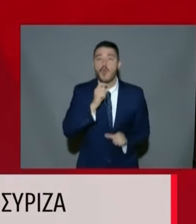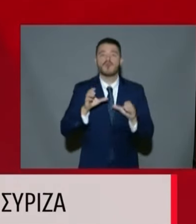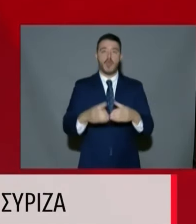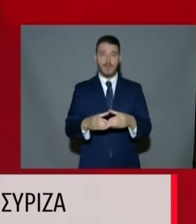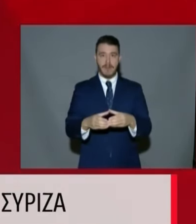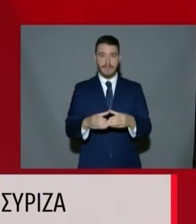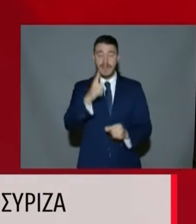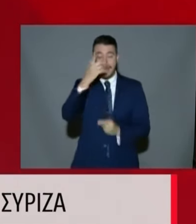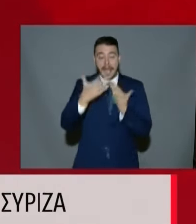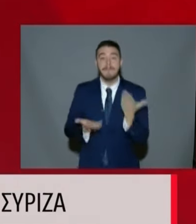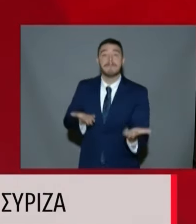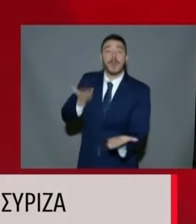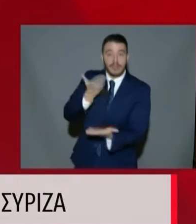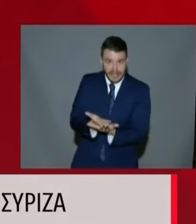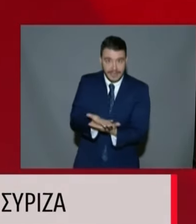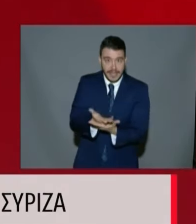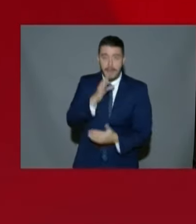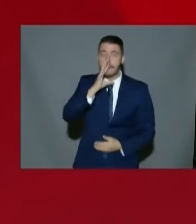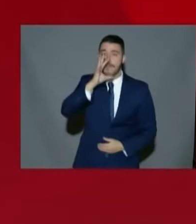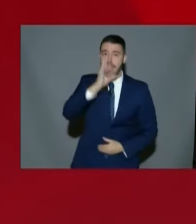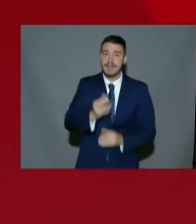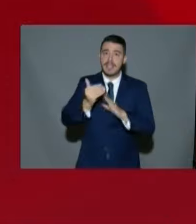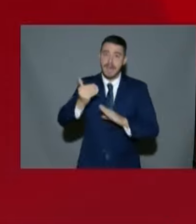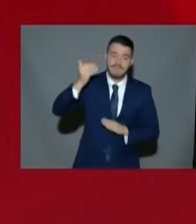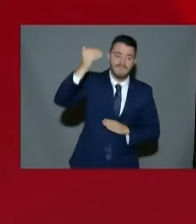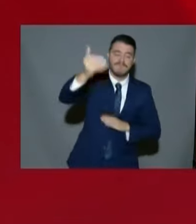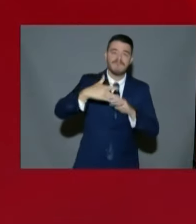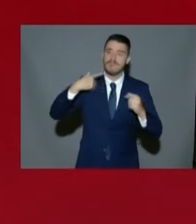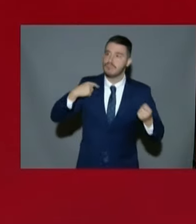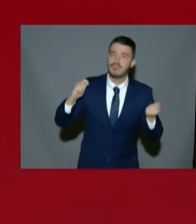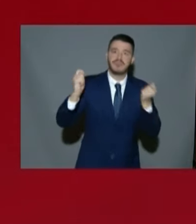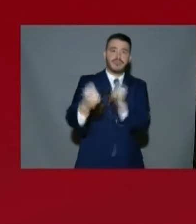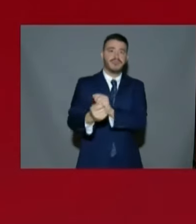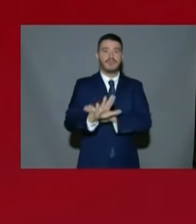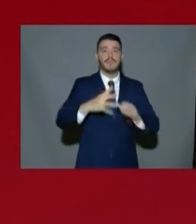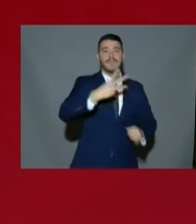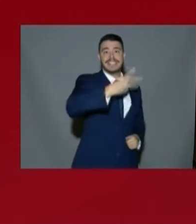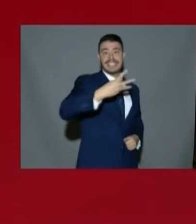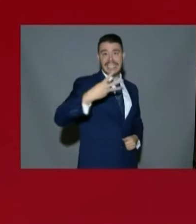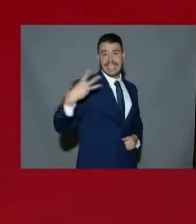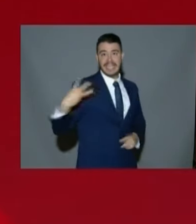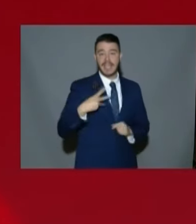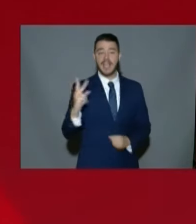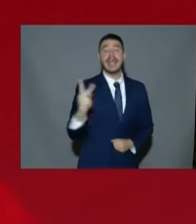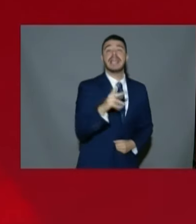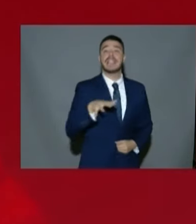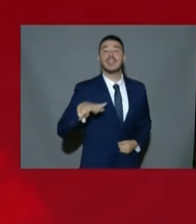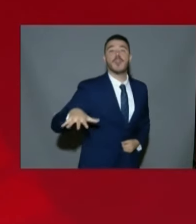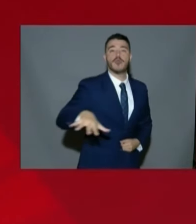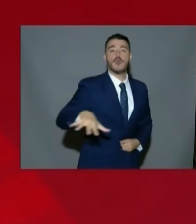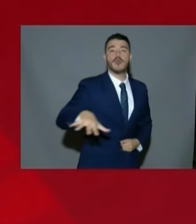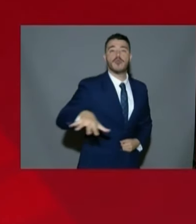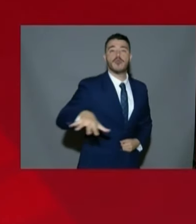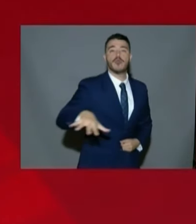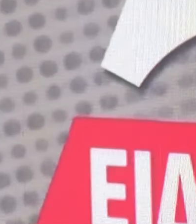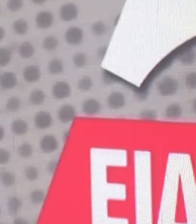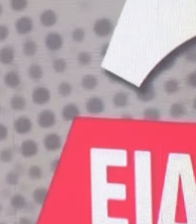Είναι μία πρόταση που πάει μπροστά το κόμμα, πάει μπροστά την αριστερά, πάει μπροστά την κοινωνία και κρατάει όλους μας